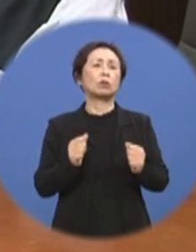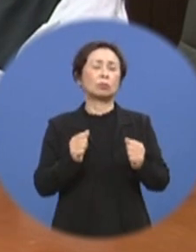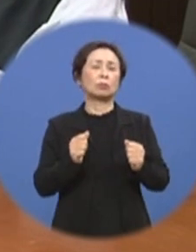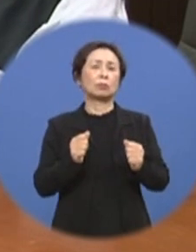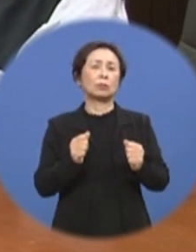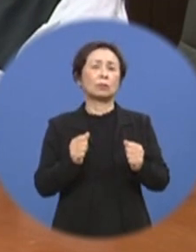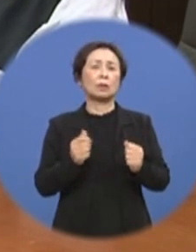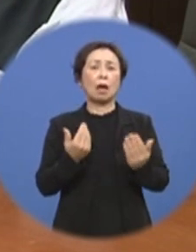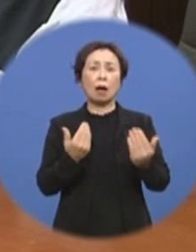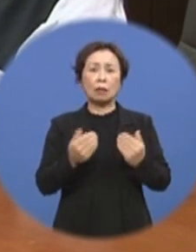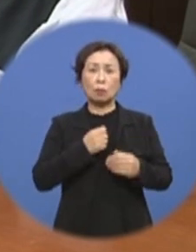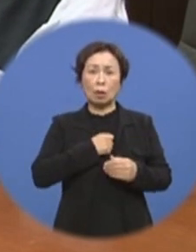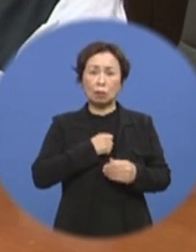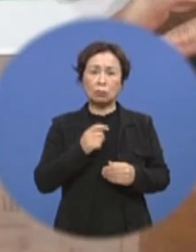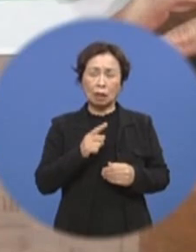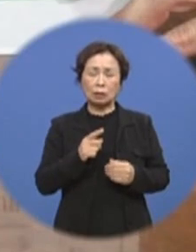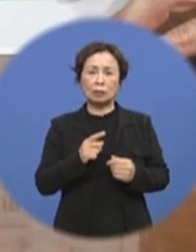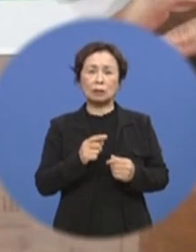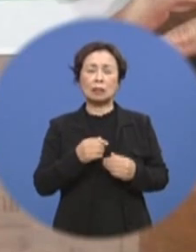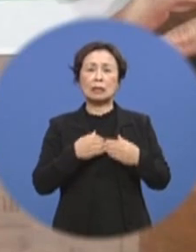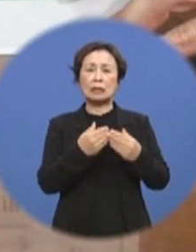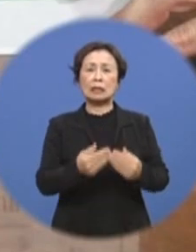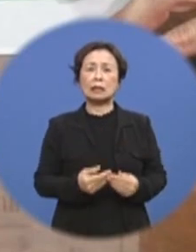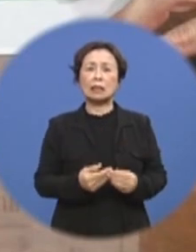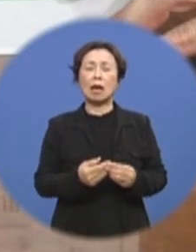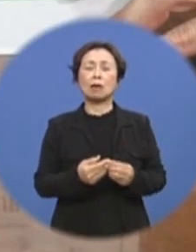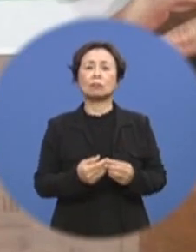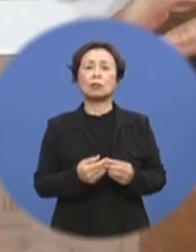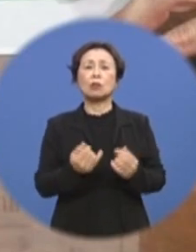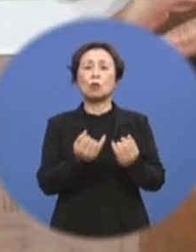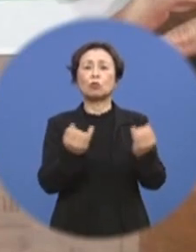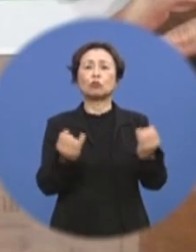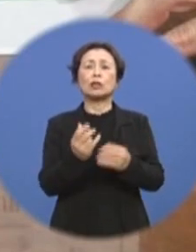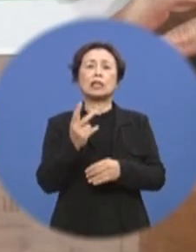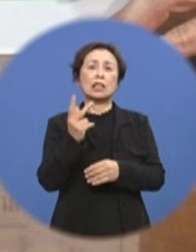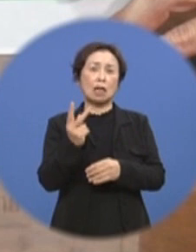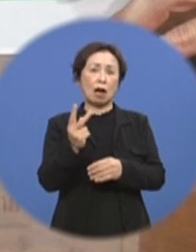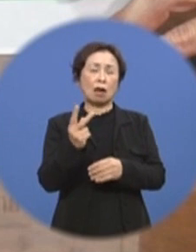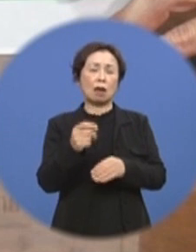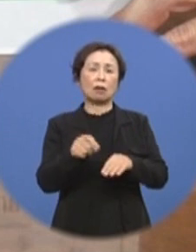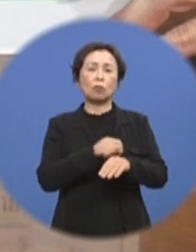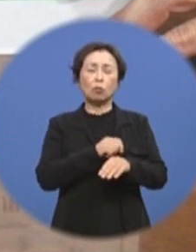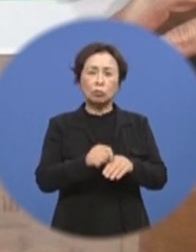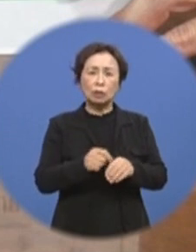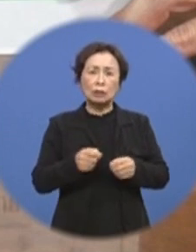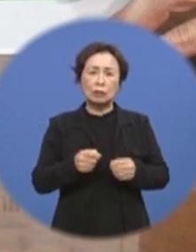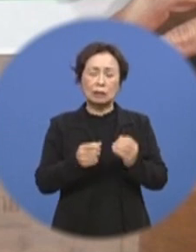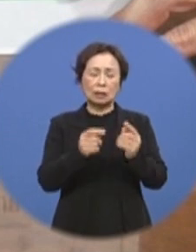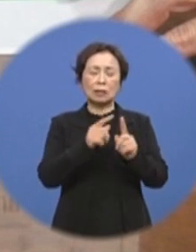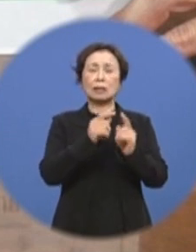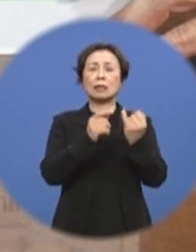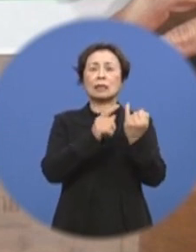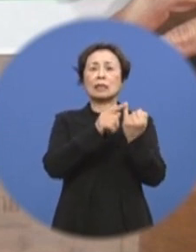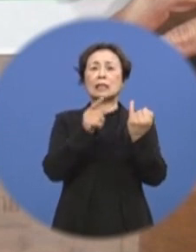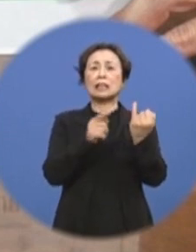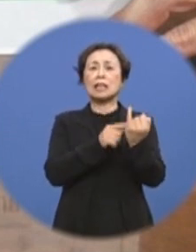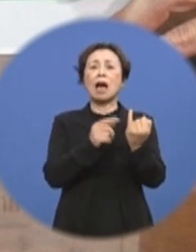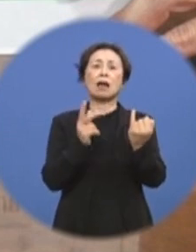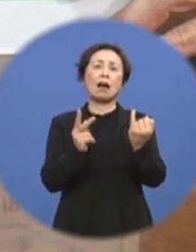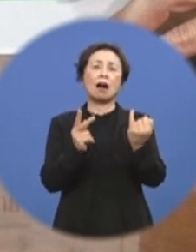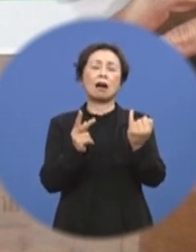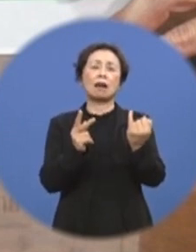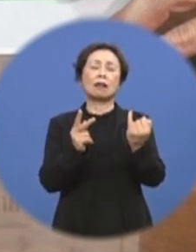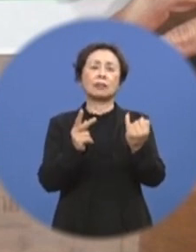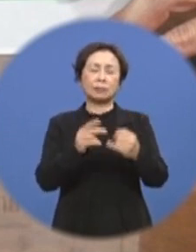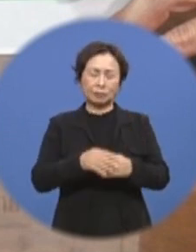端的に出てきたのが三夫人からだ特に文面のできる参加でこれはほっとけないということ